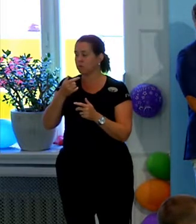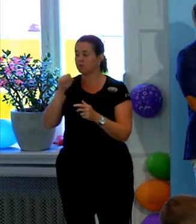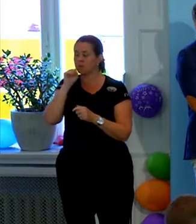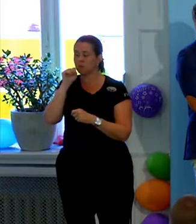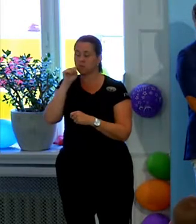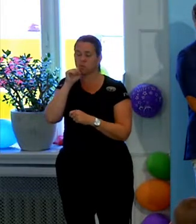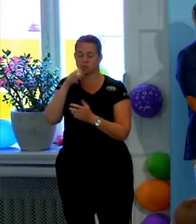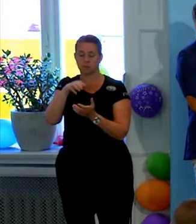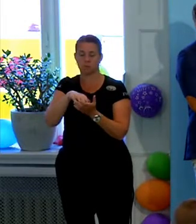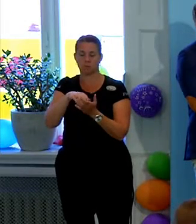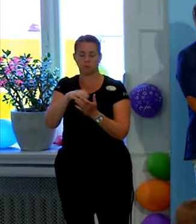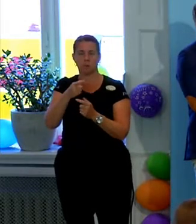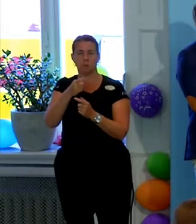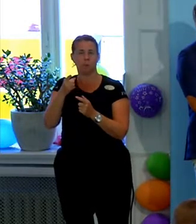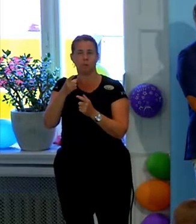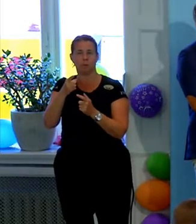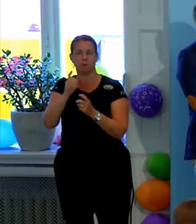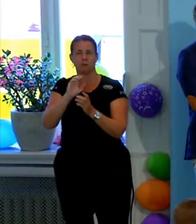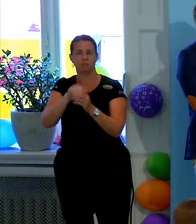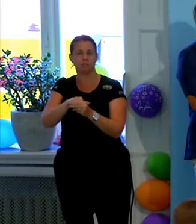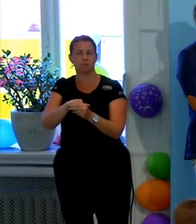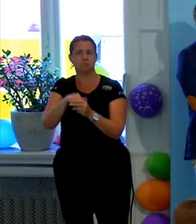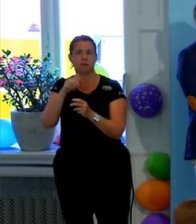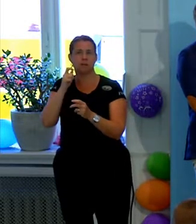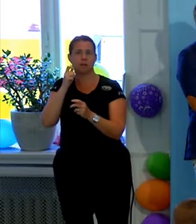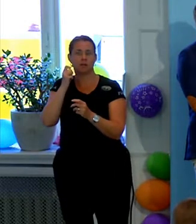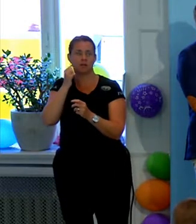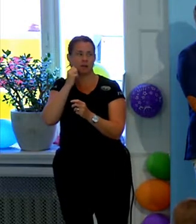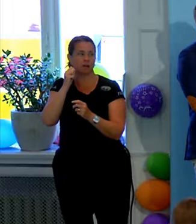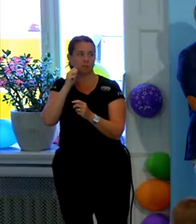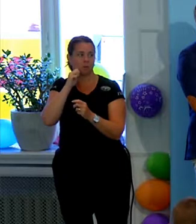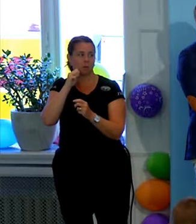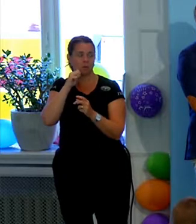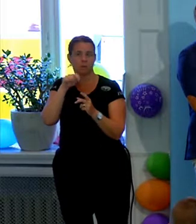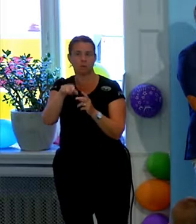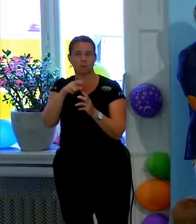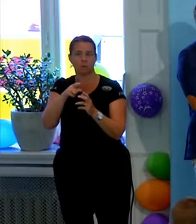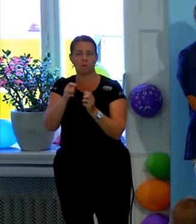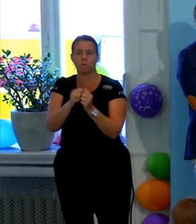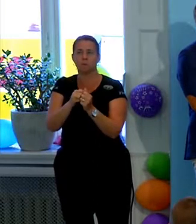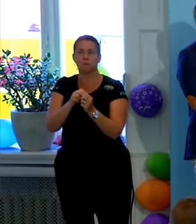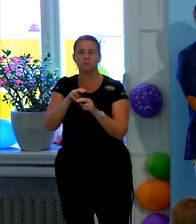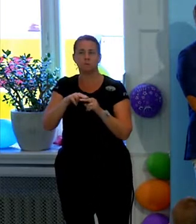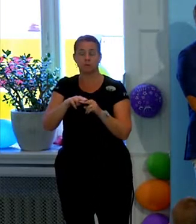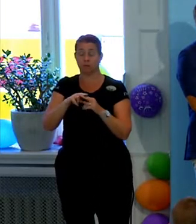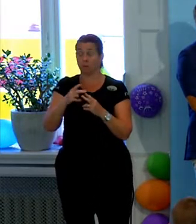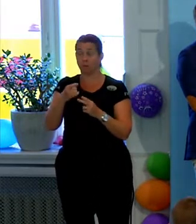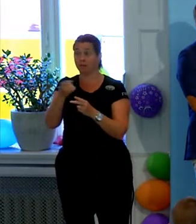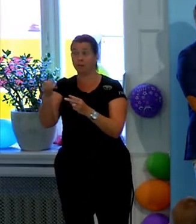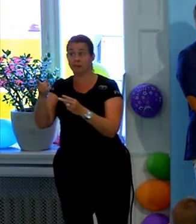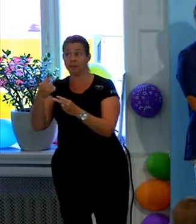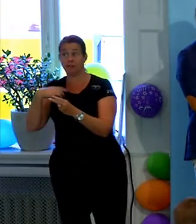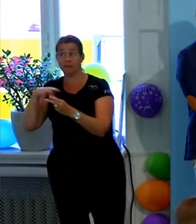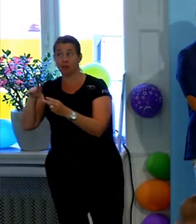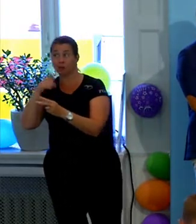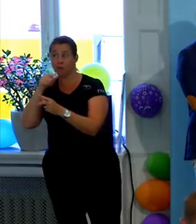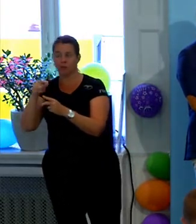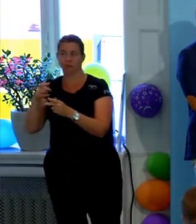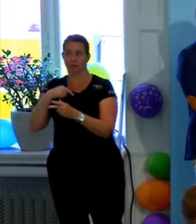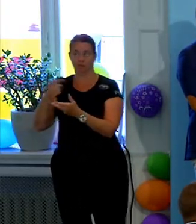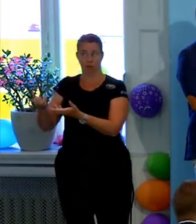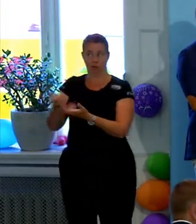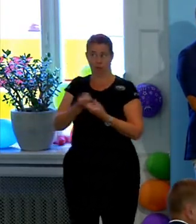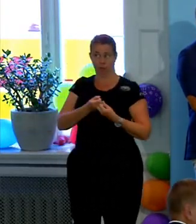ni Trelleborg och godstrafiken den vägen? För vi tar gärna emot den om inte ni vill ha den genom Lund. Ah.